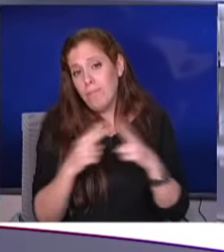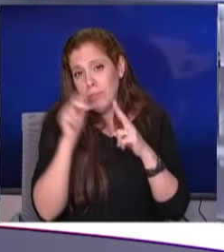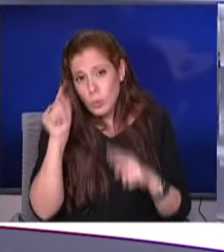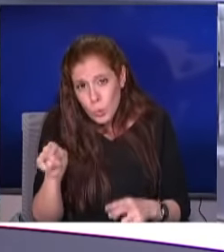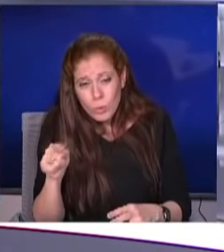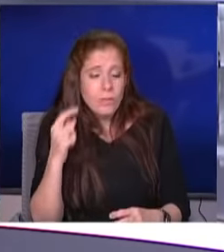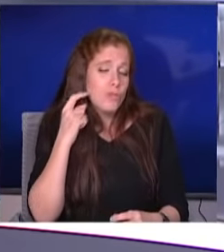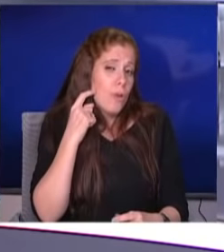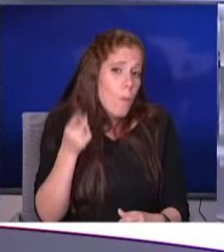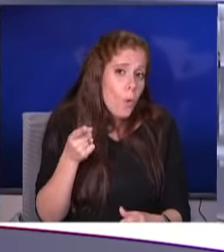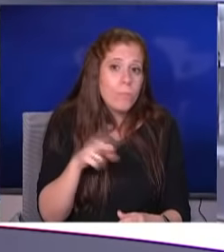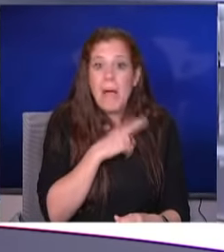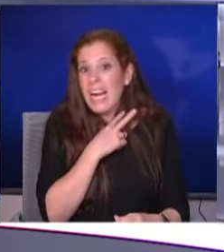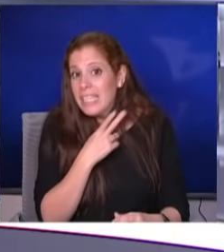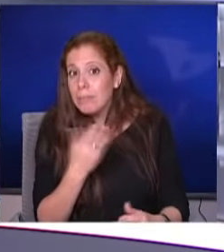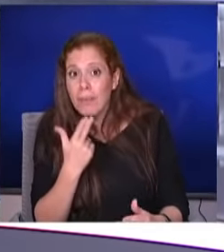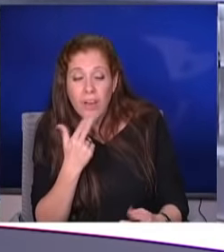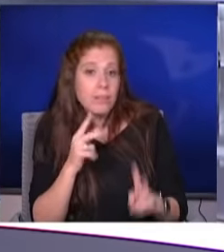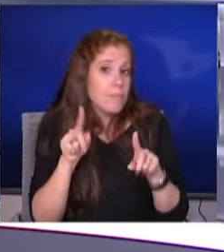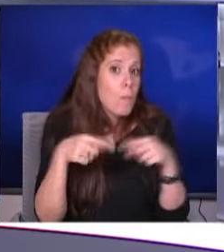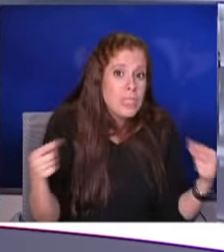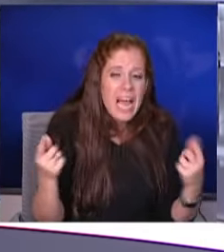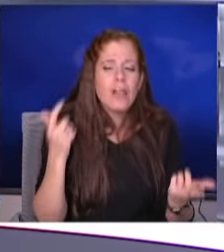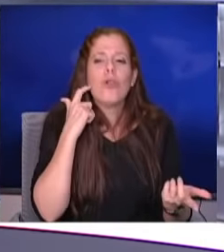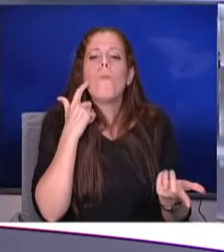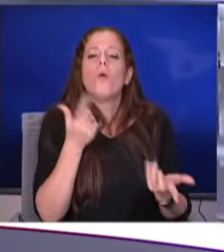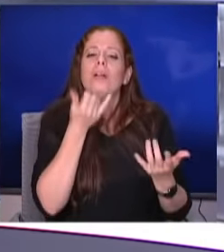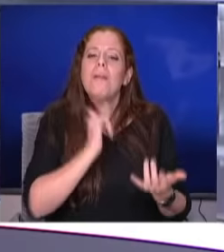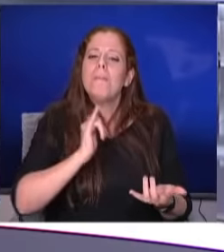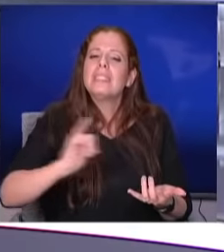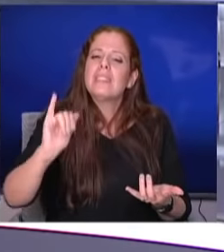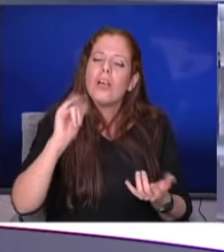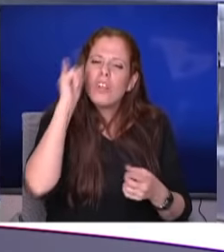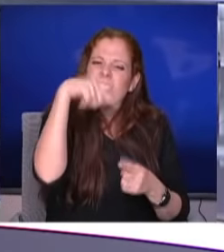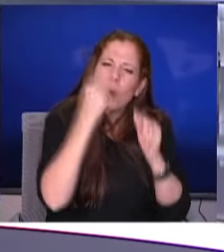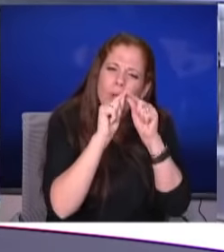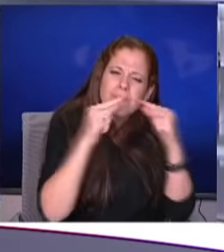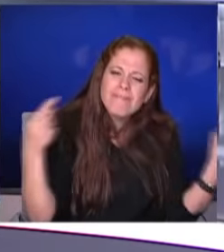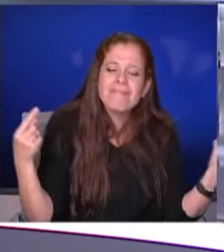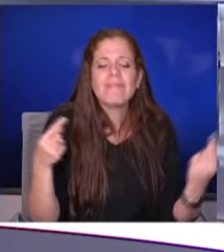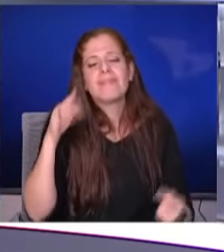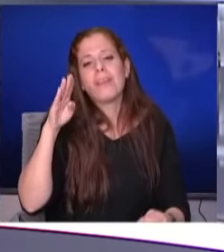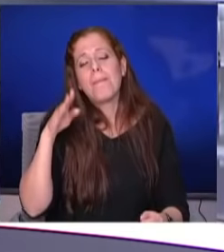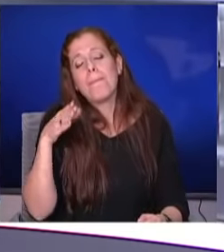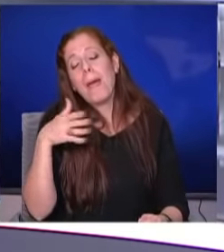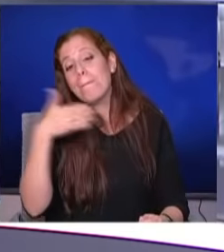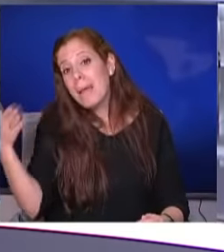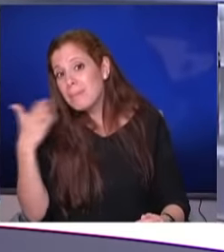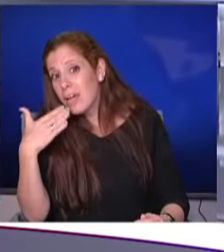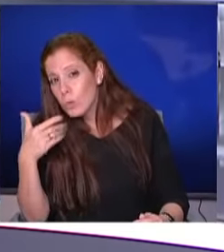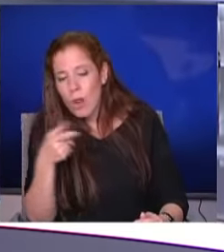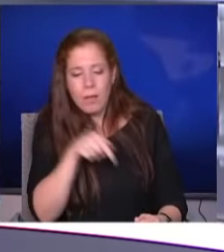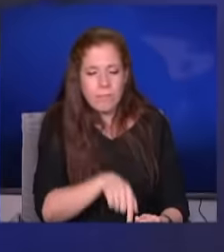ממנו באנגלית, בעברית, במוזיקלית על מסע מעורפל של זהויות בין מזרח ירושלים לאירופה. הנה.